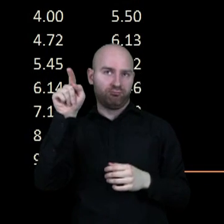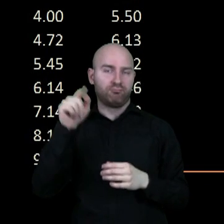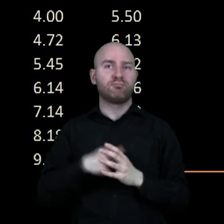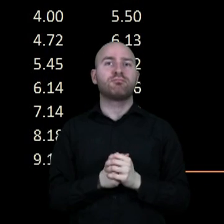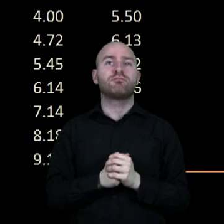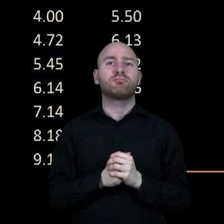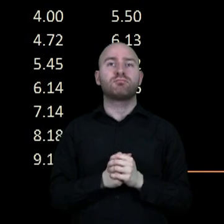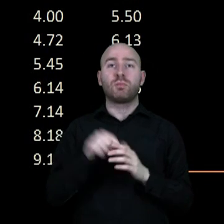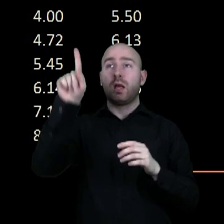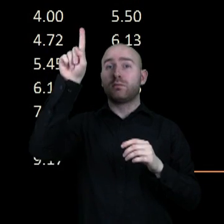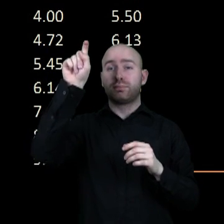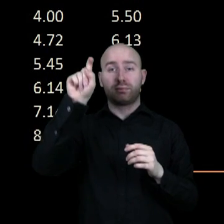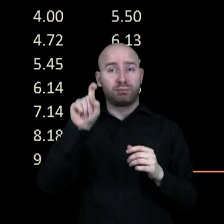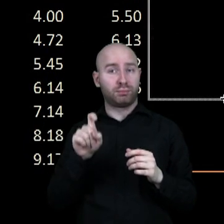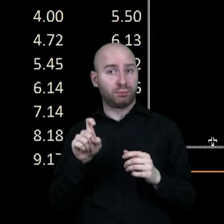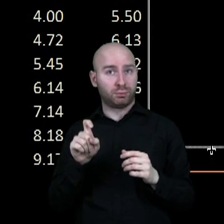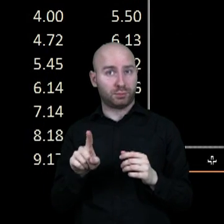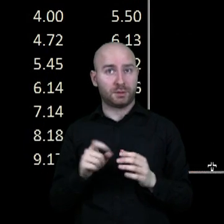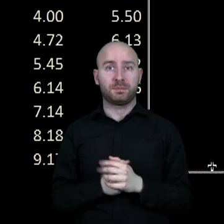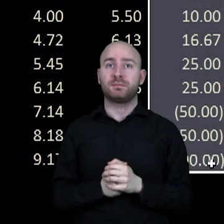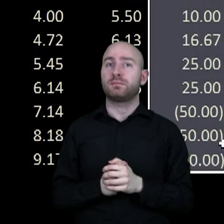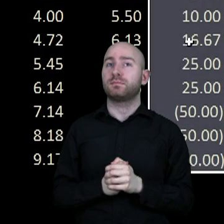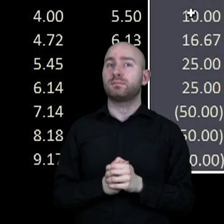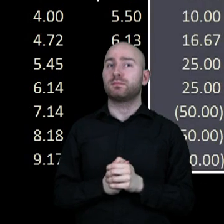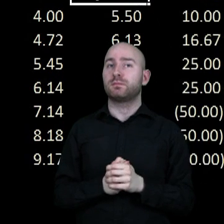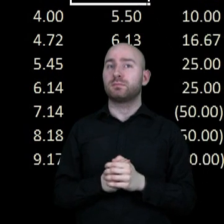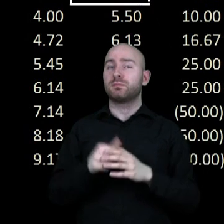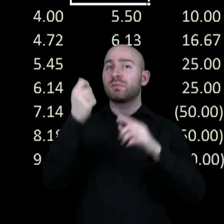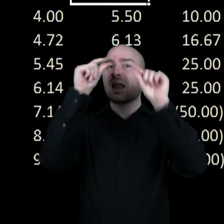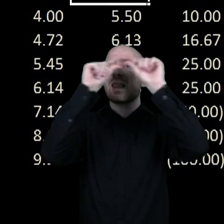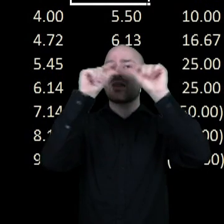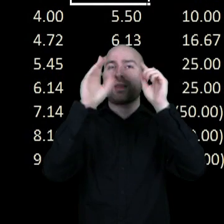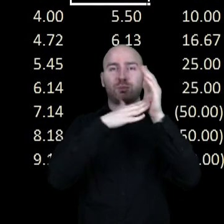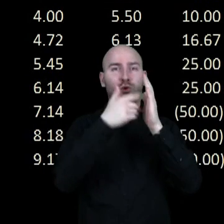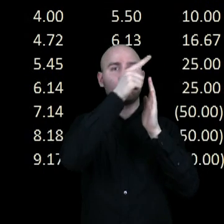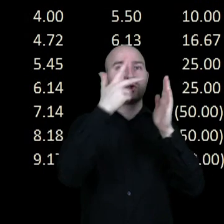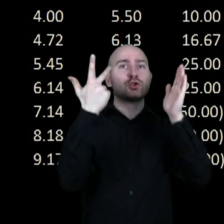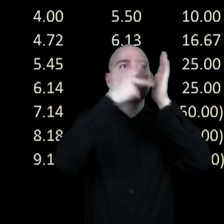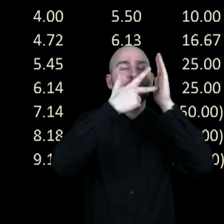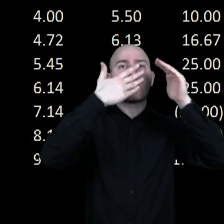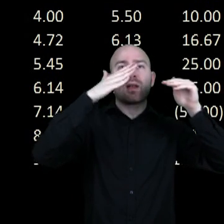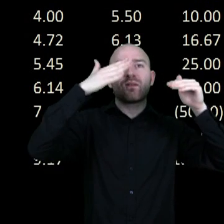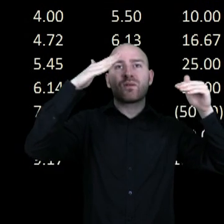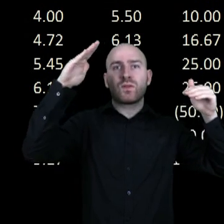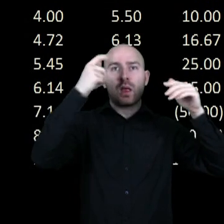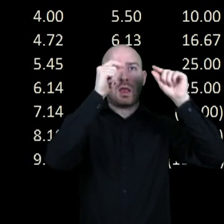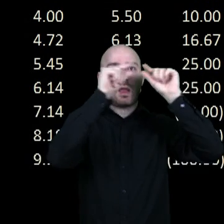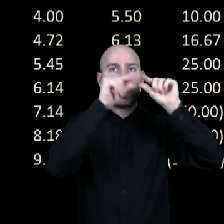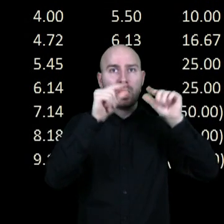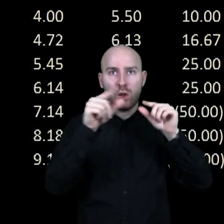możemy rozciągnąć formułę na resztę pól. Tu mamy koszt dodatkowej linijki dla kolejnych 3000 linijek.